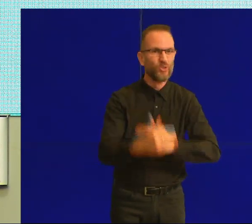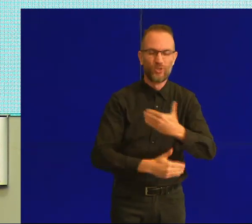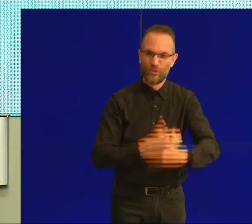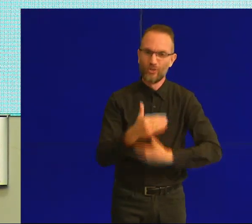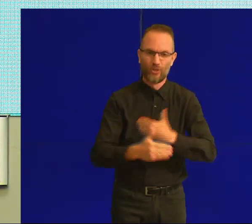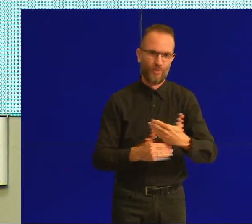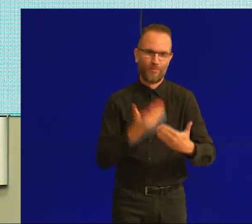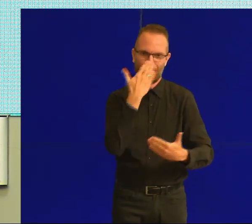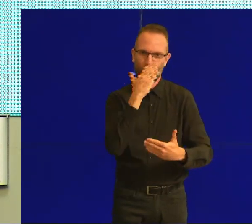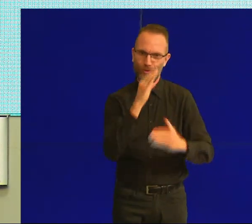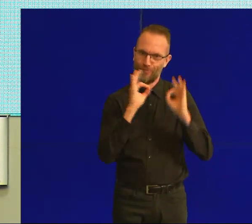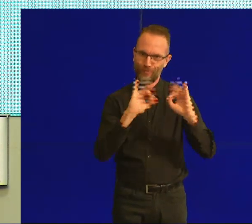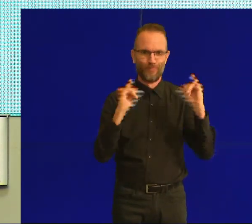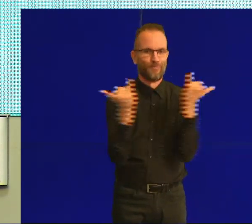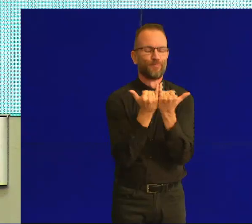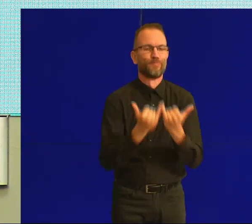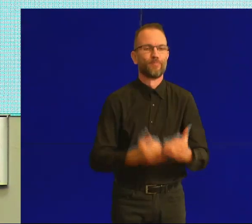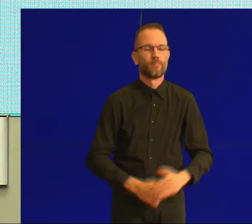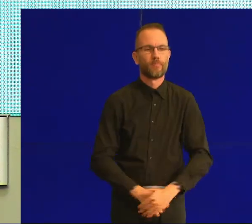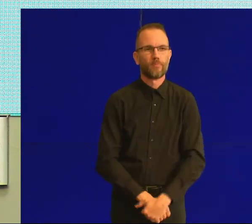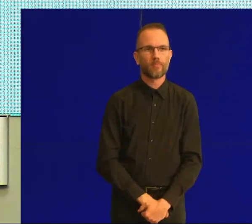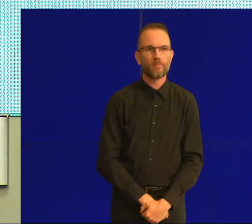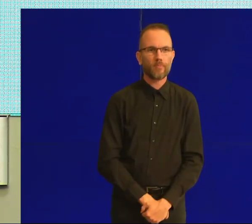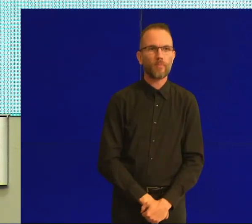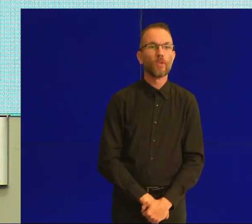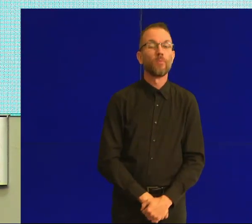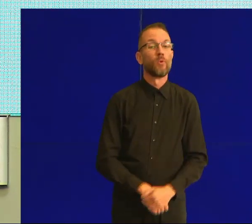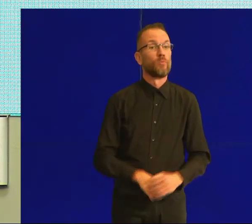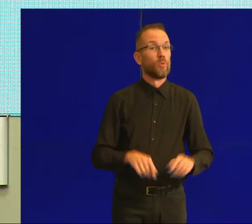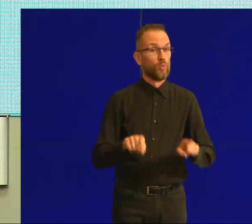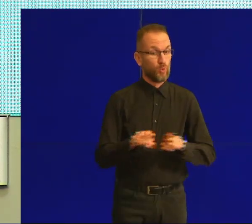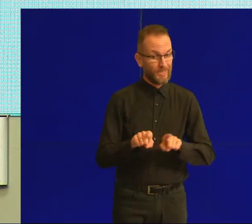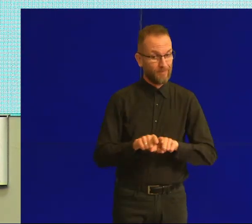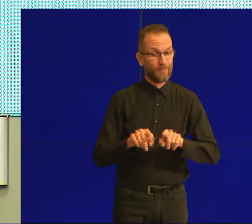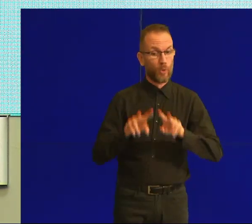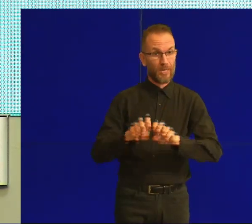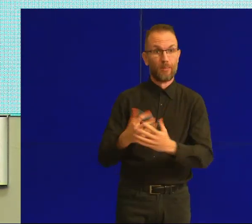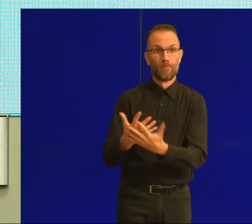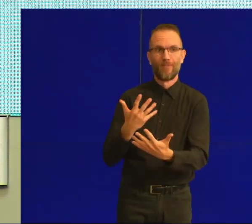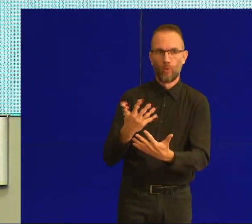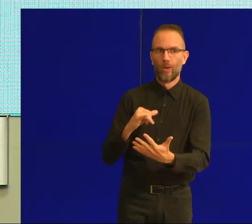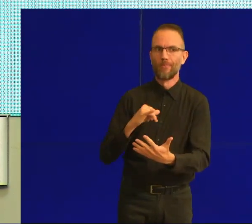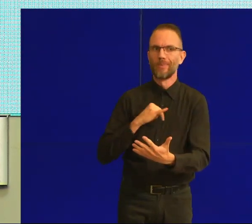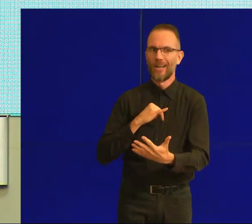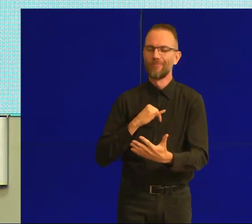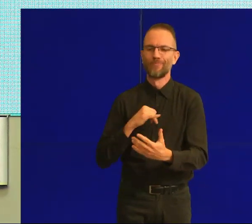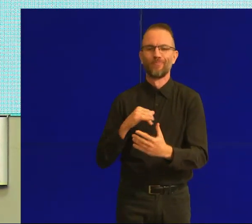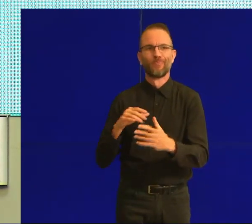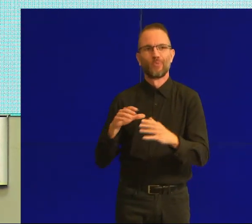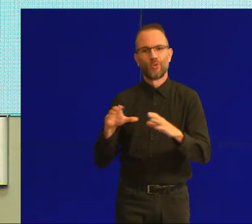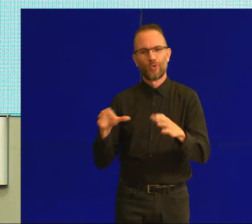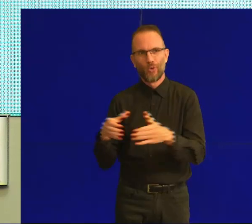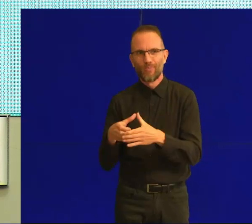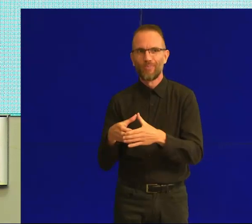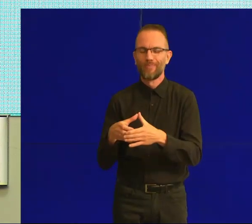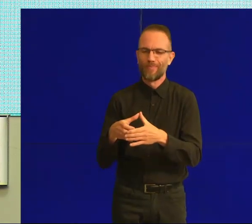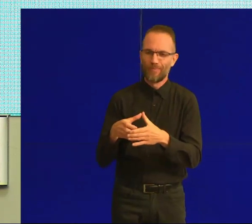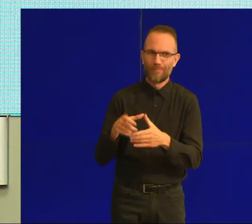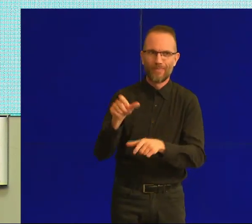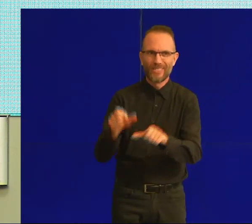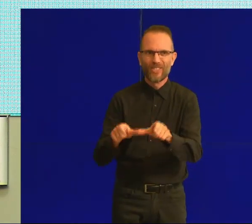nous avons pour certains d'entre nous un peu plus difficile à respecter certaines consignes d'hygiène de base 14% ont même avoué que